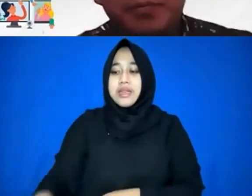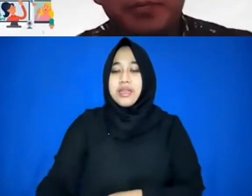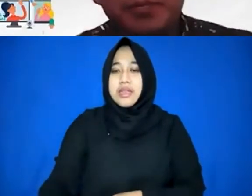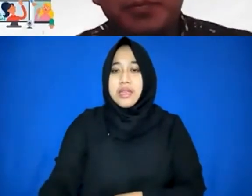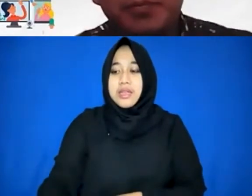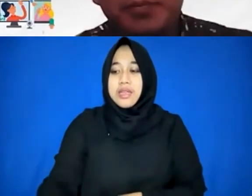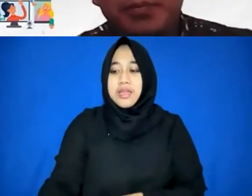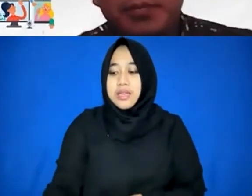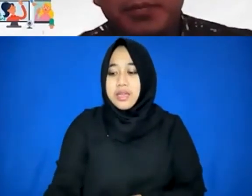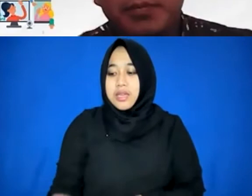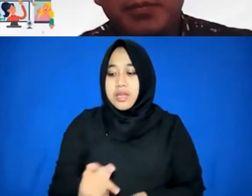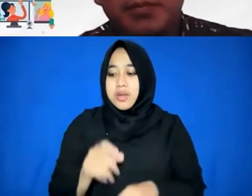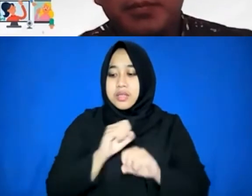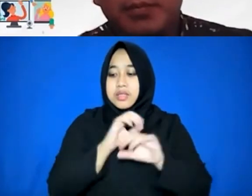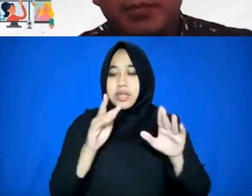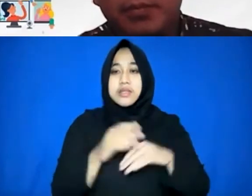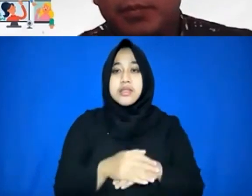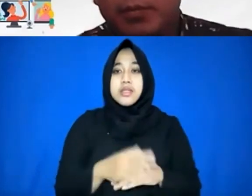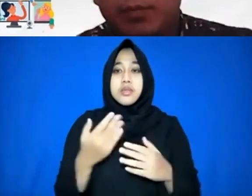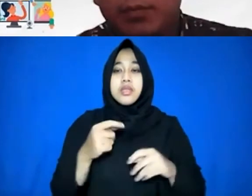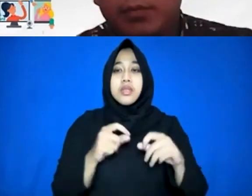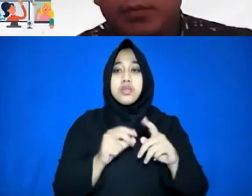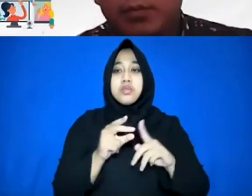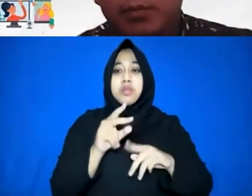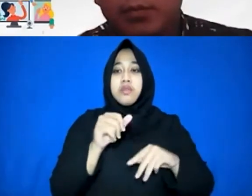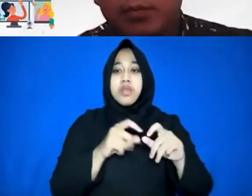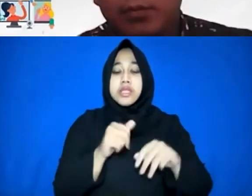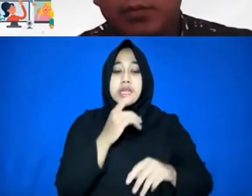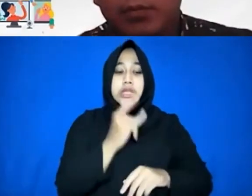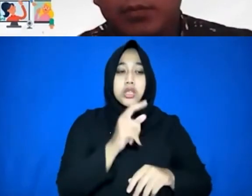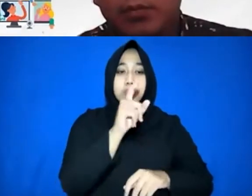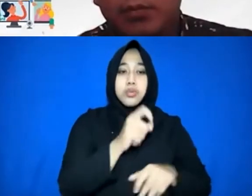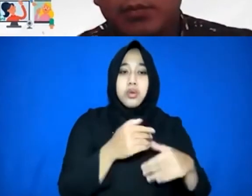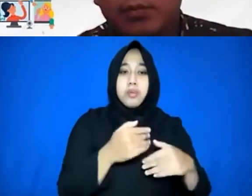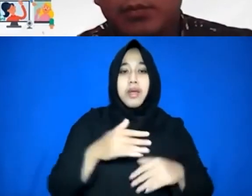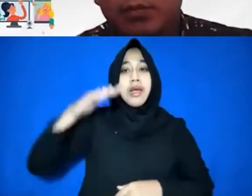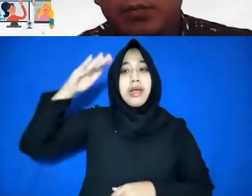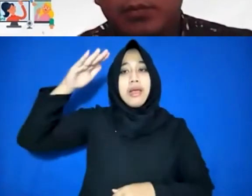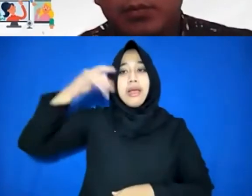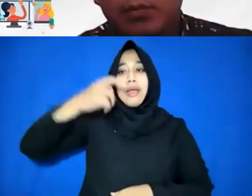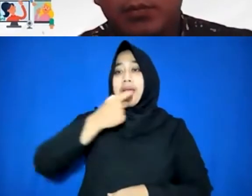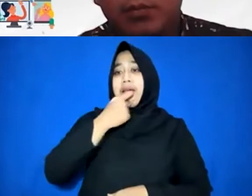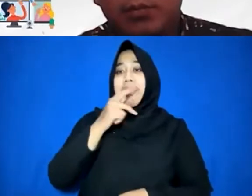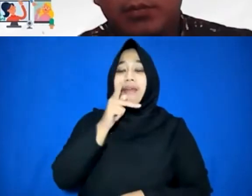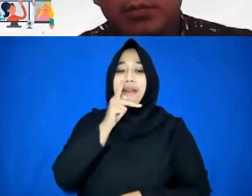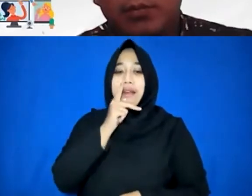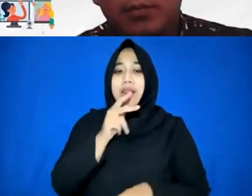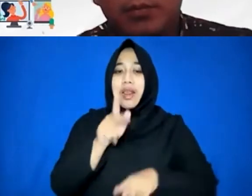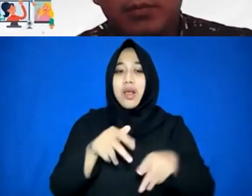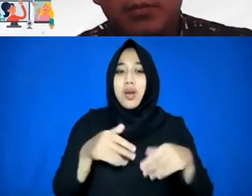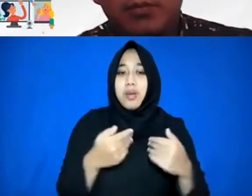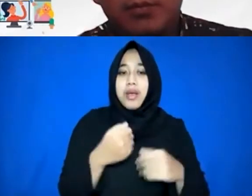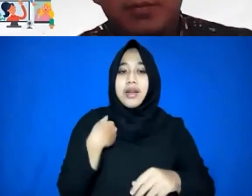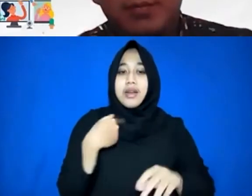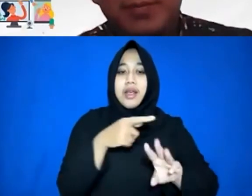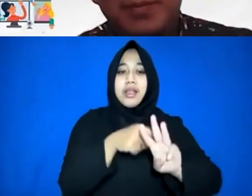yang jelas, meskipun sudah jadi supervisor, saya tetap butuh tadi kakek neneknya. Kalau di genogram ada 3